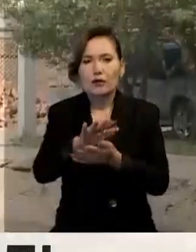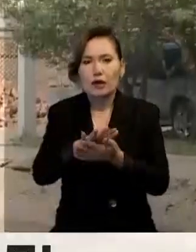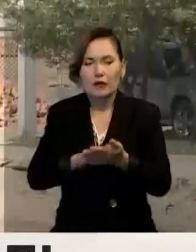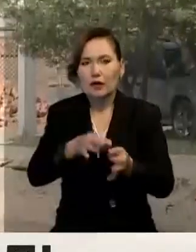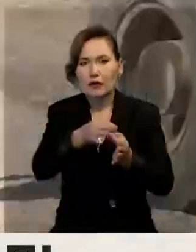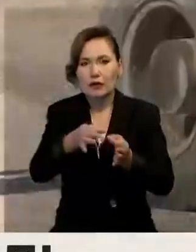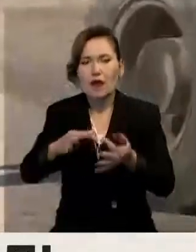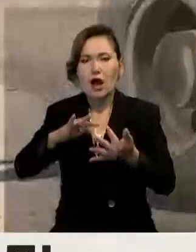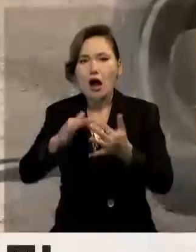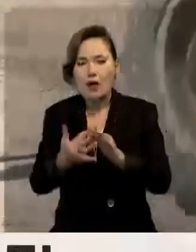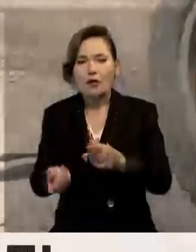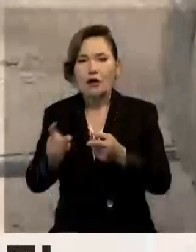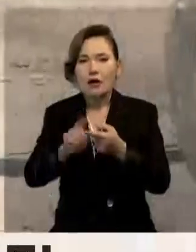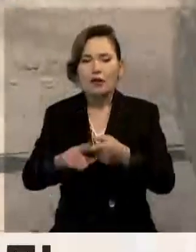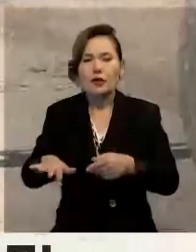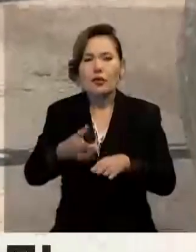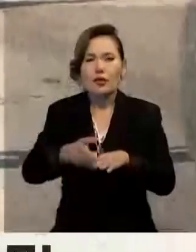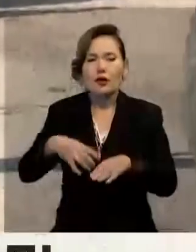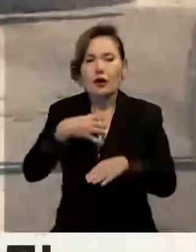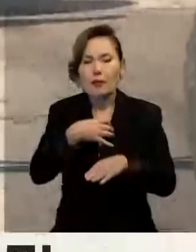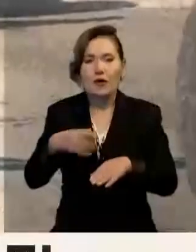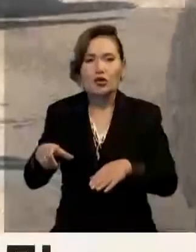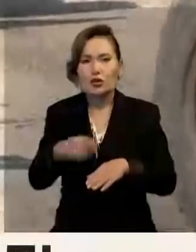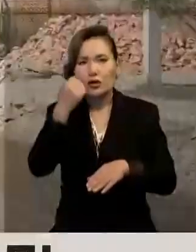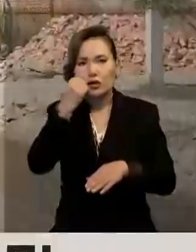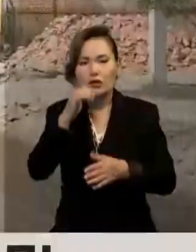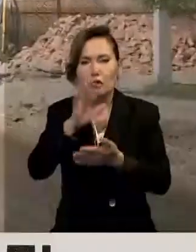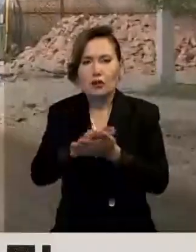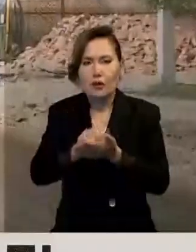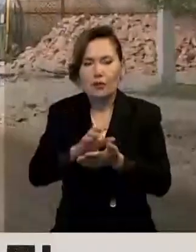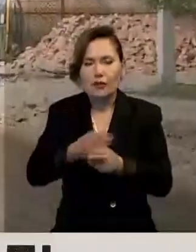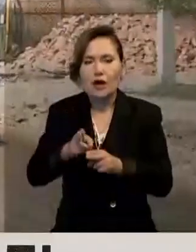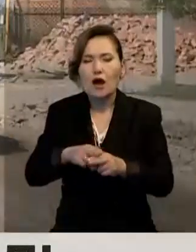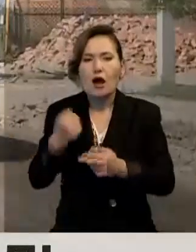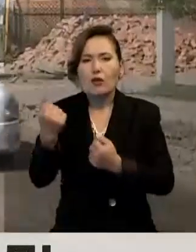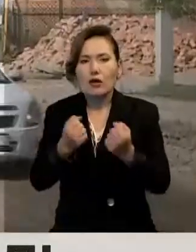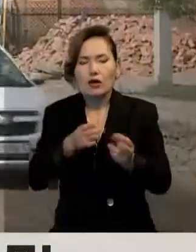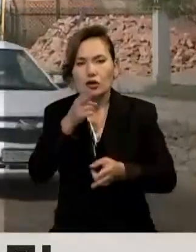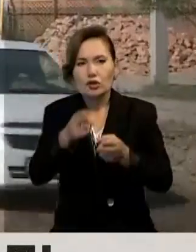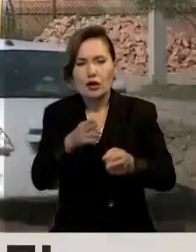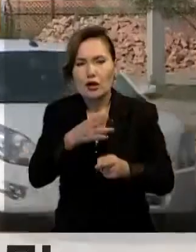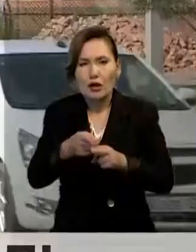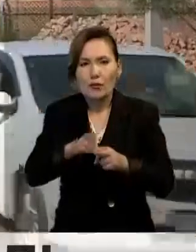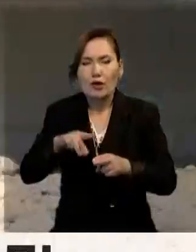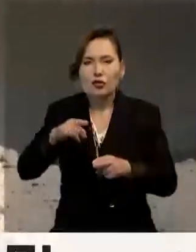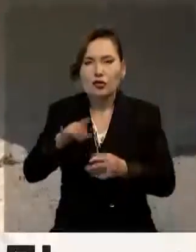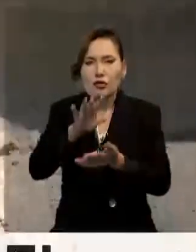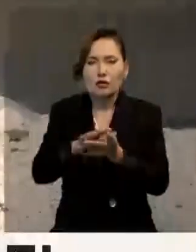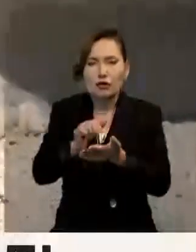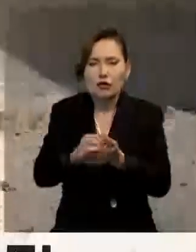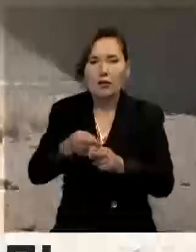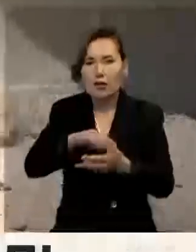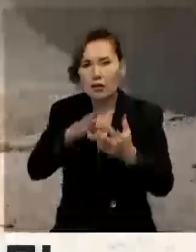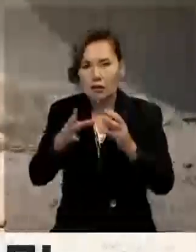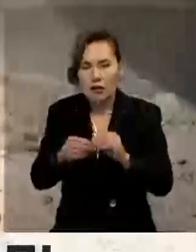жол ауылдарын байланыстыратын аудандық маңызы бар жол әбден тозған еді. Тұрғындар да бұл жолдан әбден мезі болған. Себебі шұрық тесік. Жақында көптен